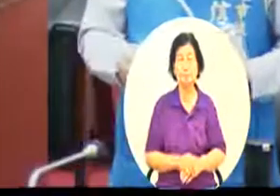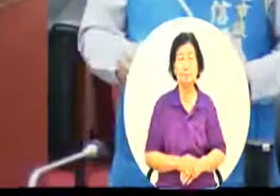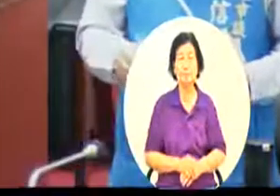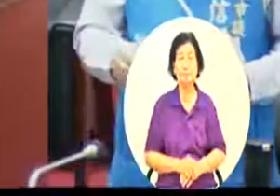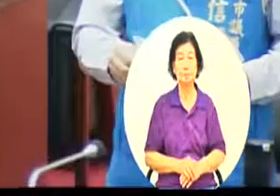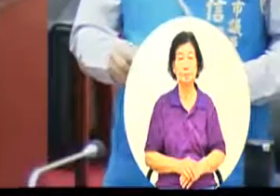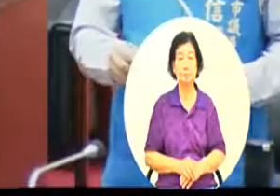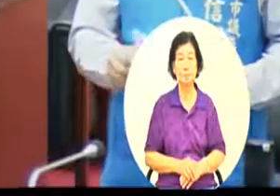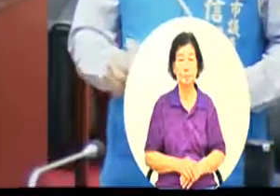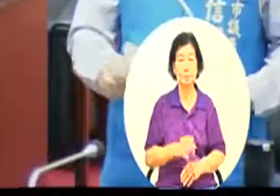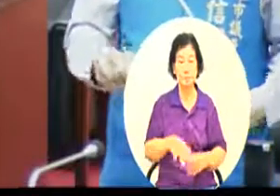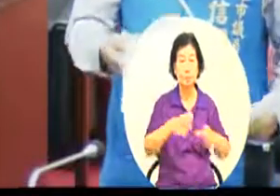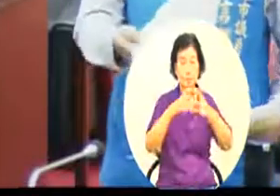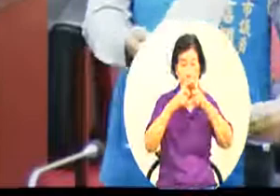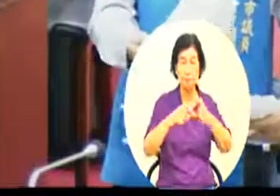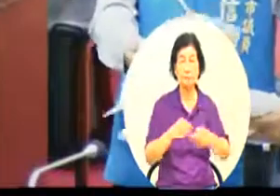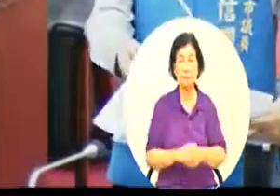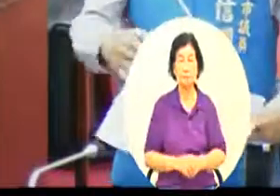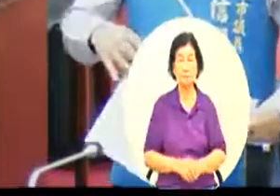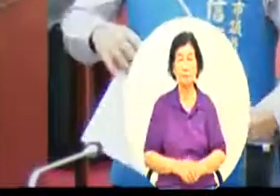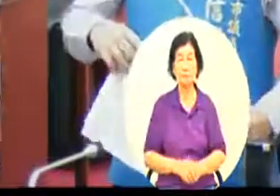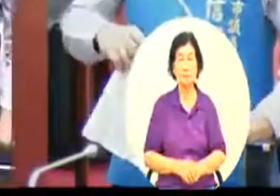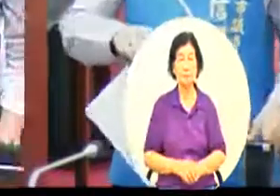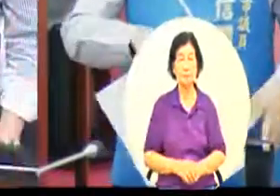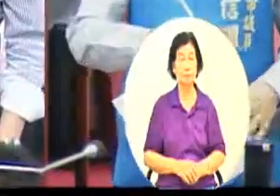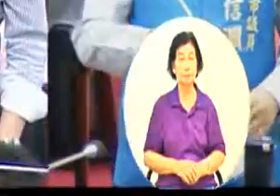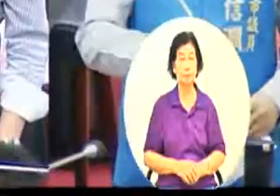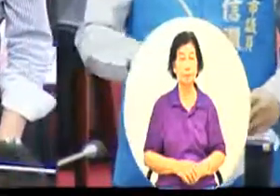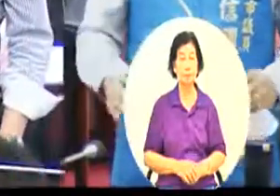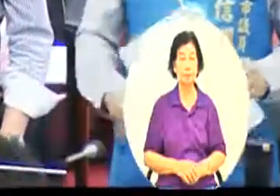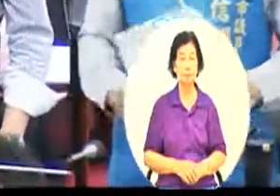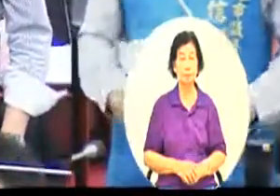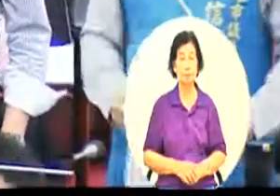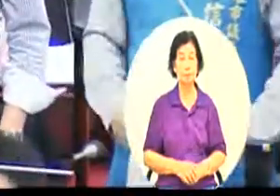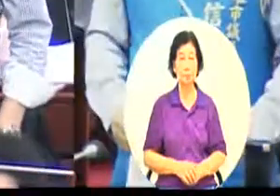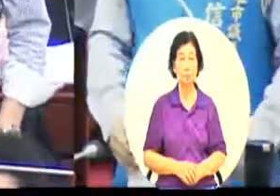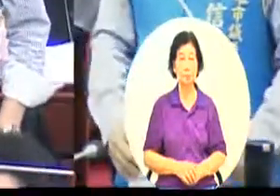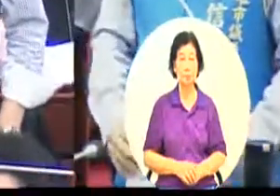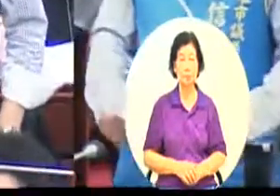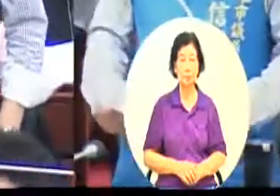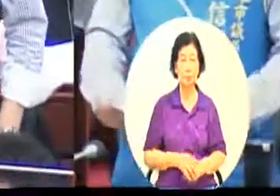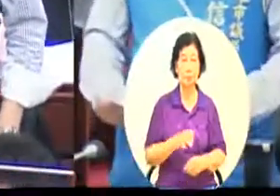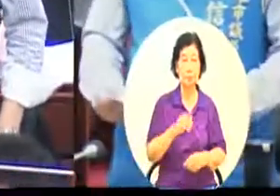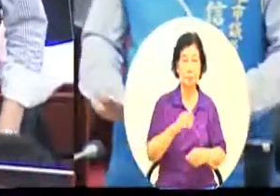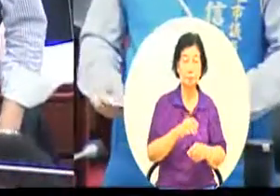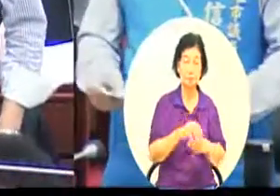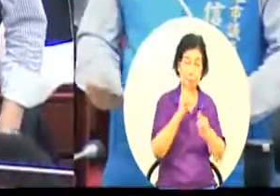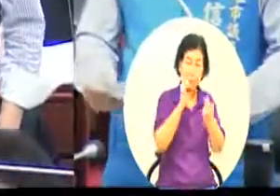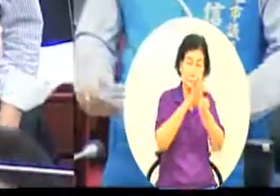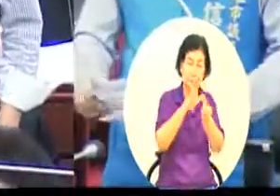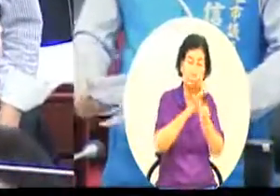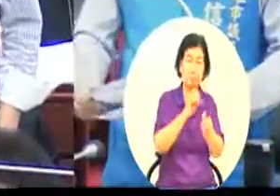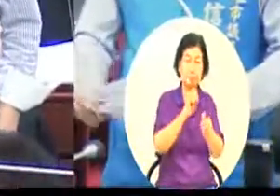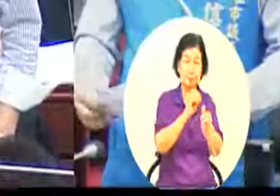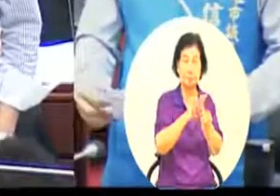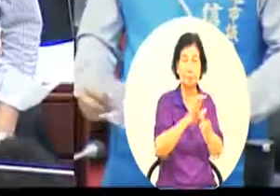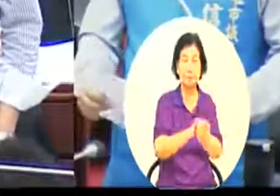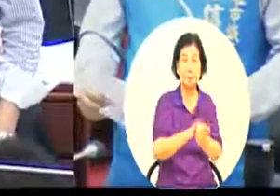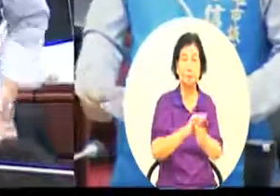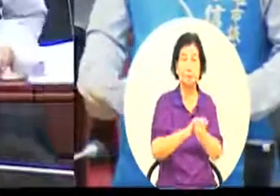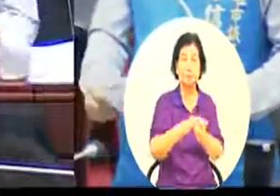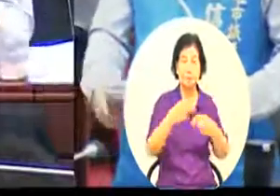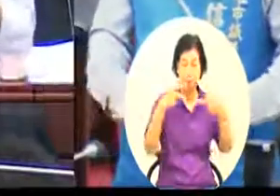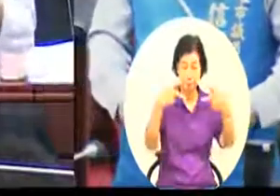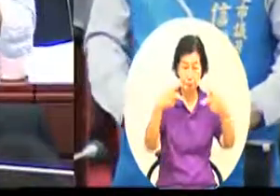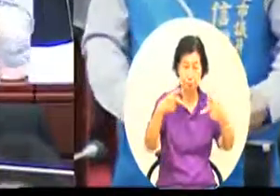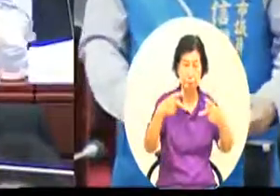回答。 好，谢谢议长，谢谢方议员。我想这个我们会跟捷运局来一起来寻找适当的土